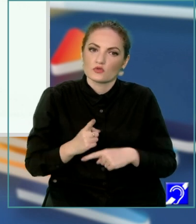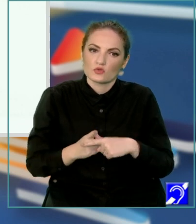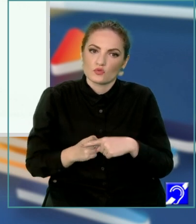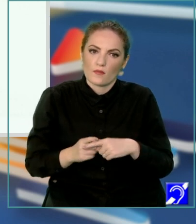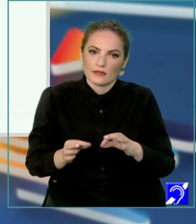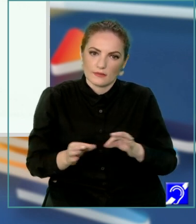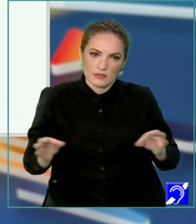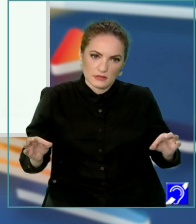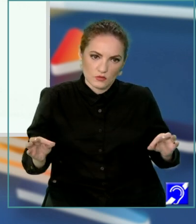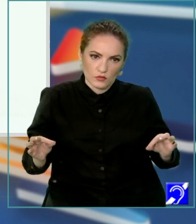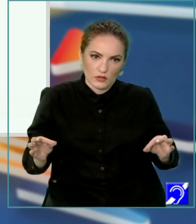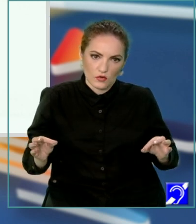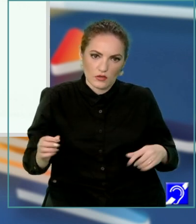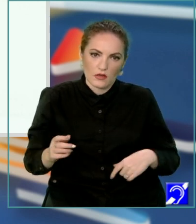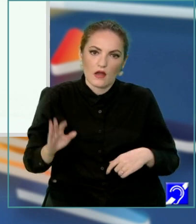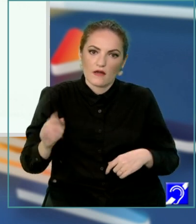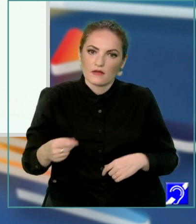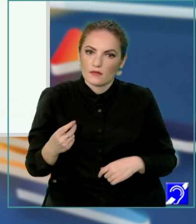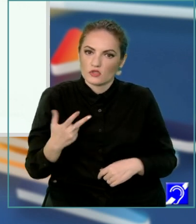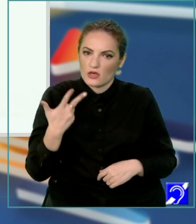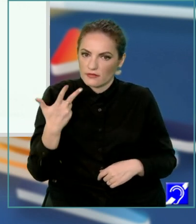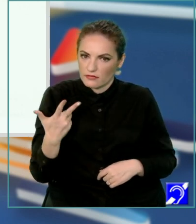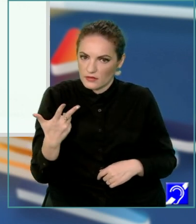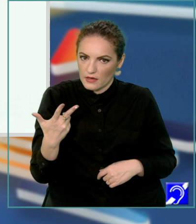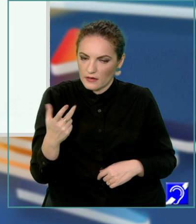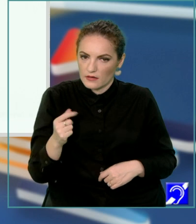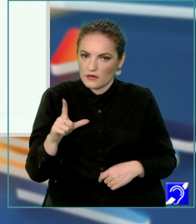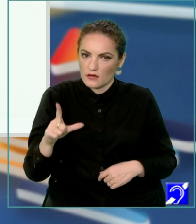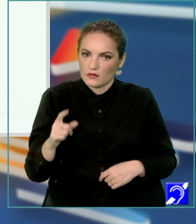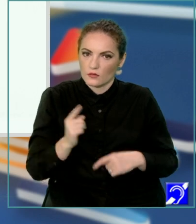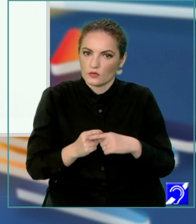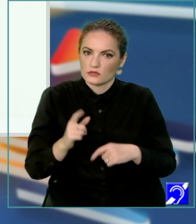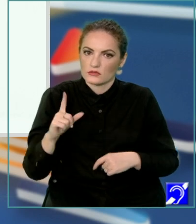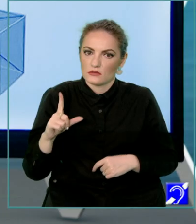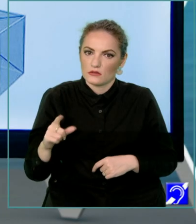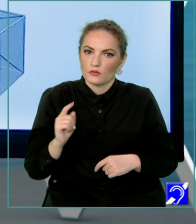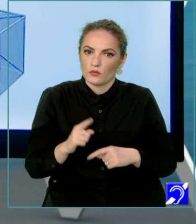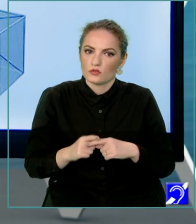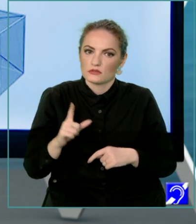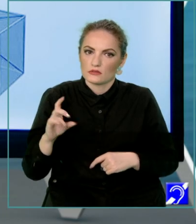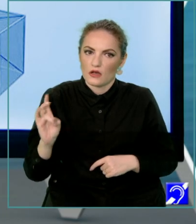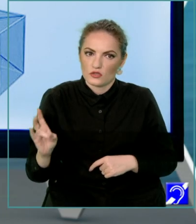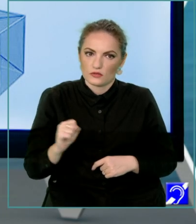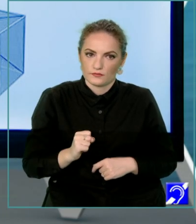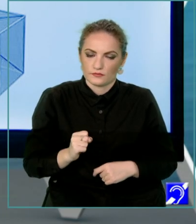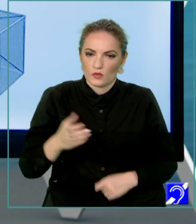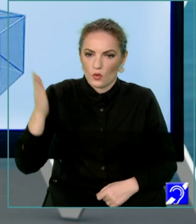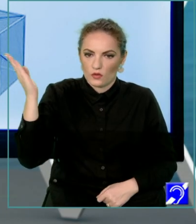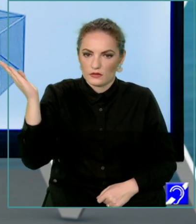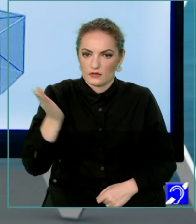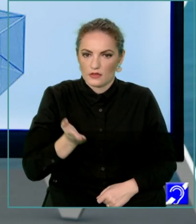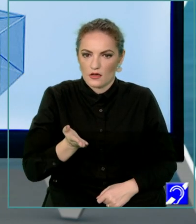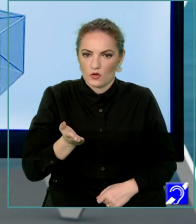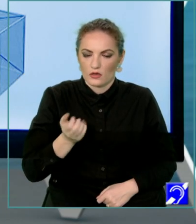însumat cele trei dimensiuni l mare plus cel mic plus h nu le luăm de patru ochi o diagonala unui paralelipiped